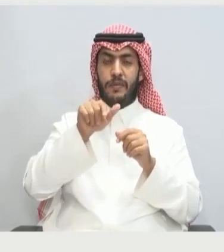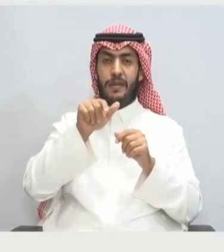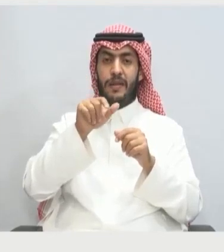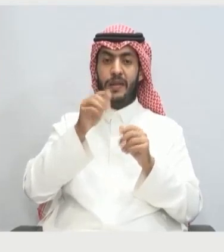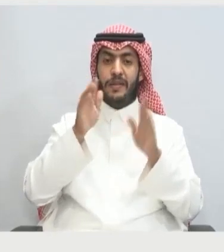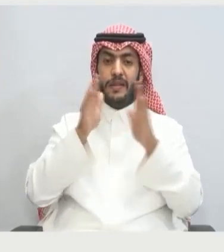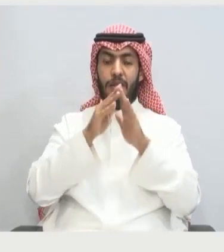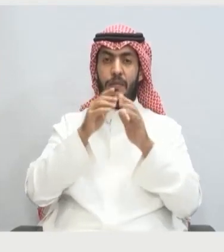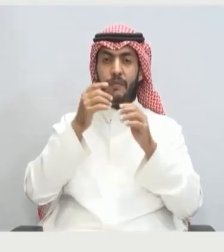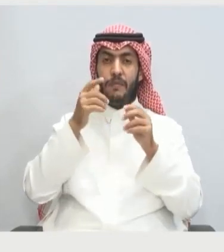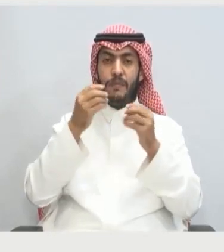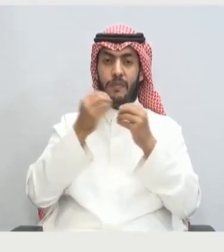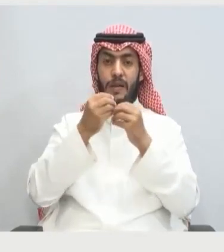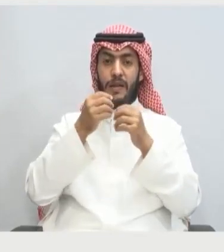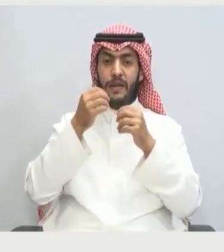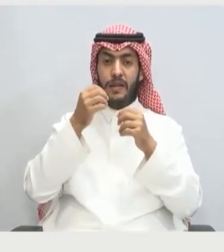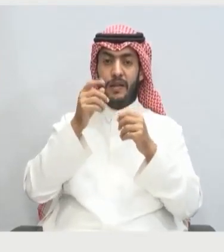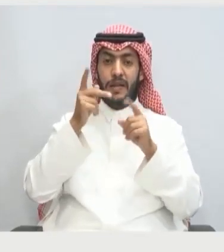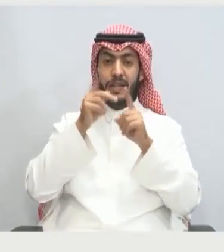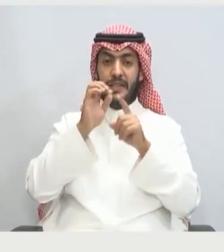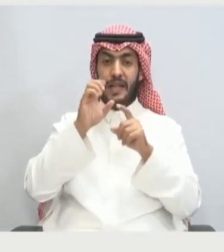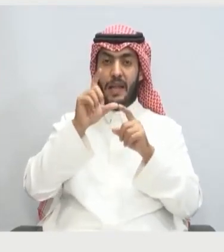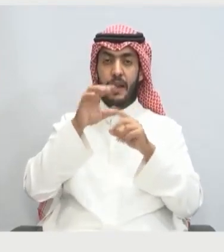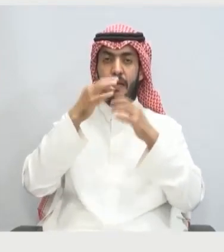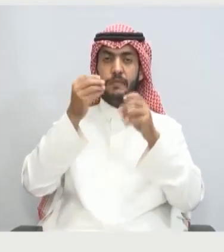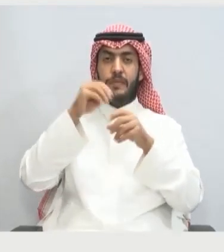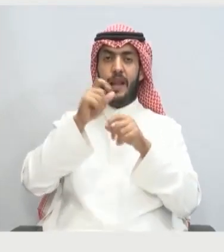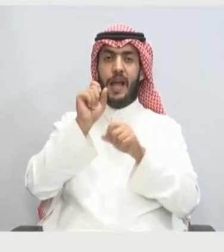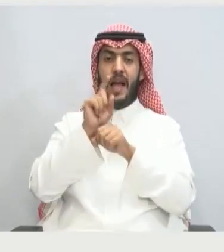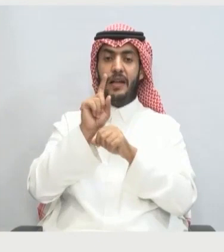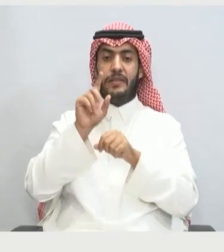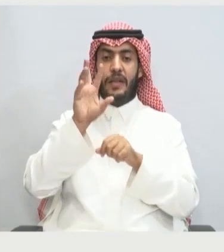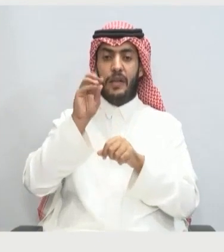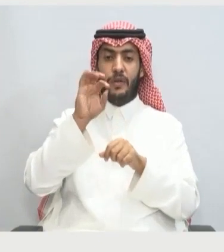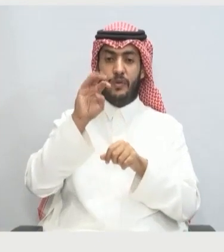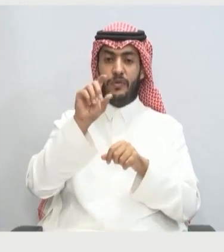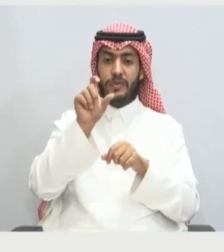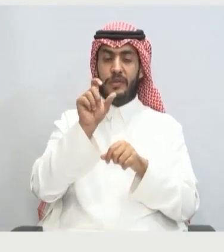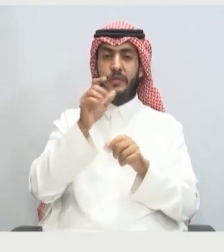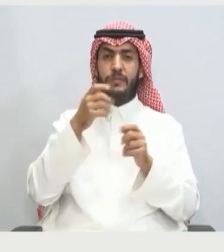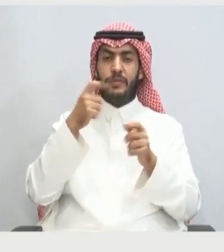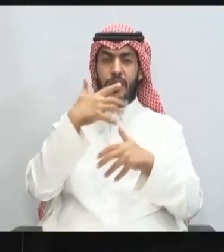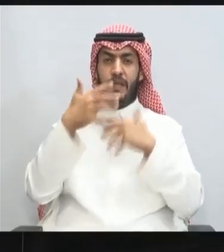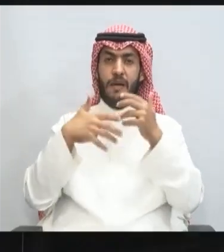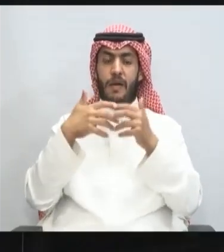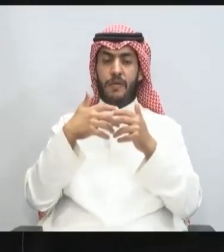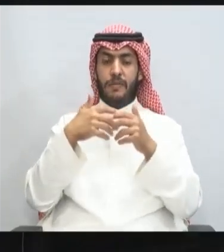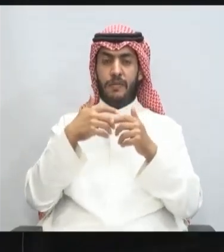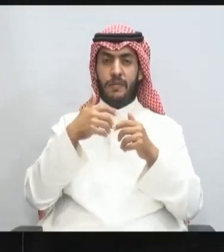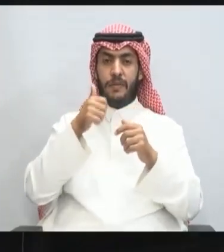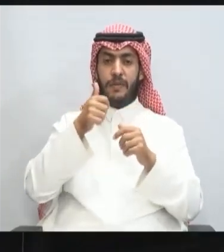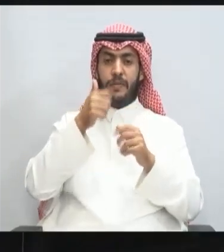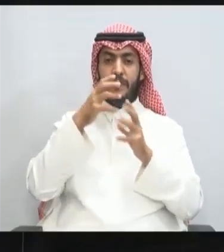التصادمات مغنيسيوم مع الاتش س اذا سيحرر مباشره غاز الهيدروجين تزيد من سرعه التفاعل الذي